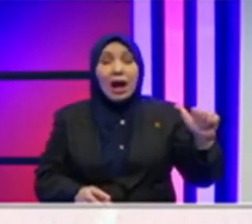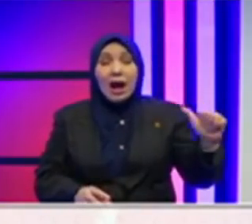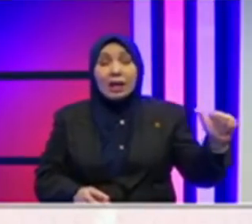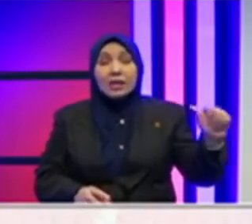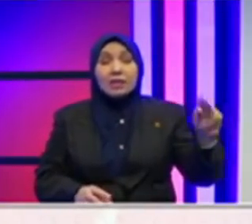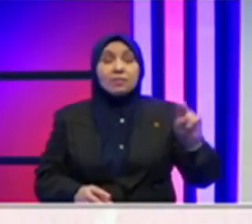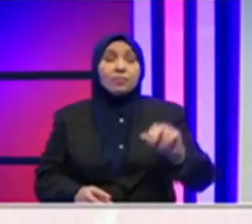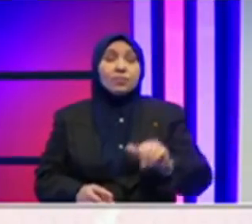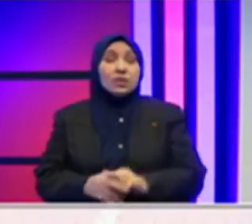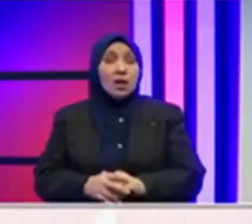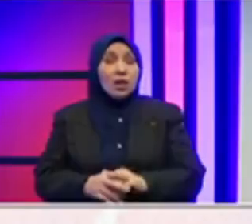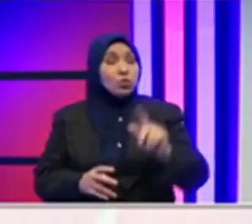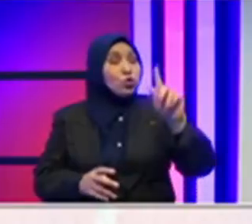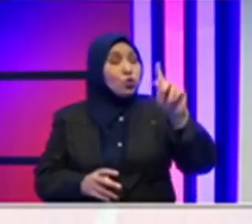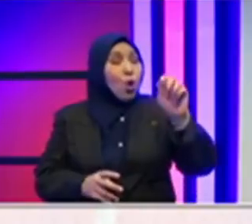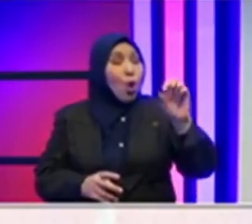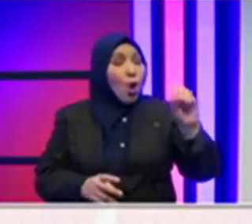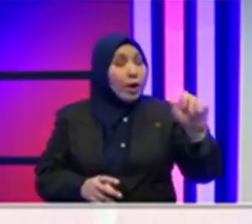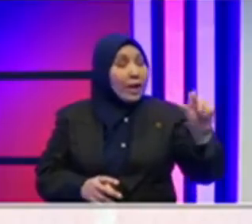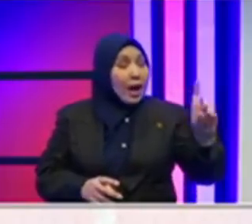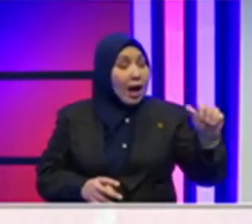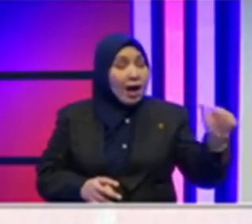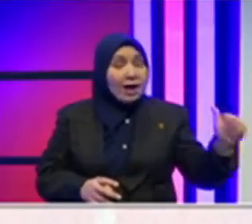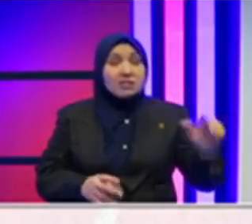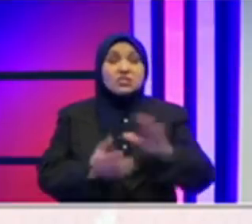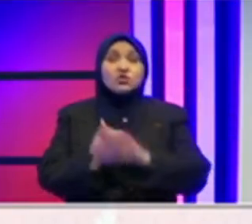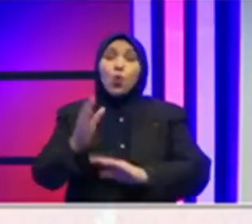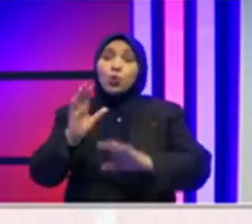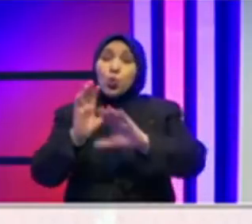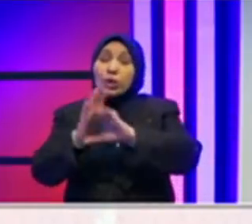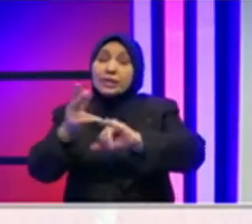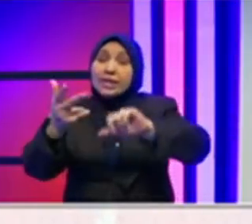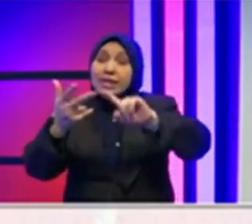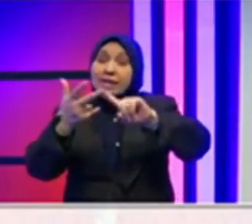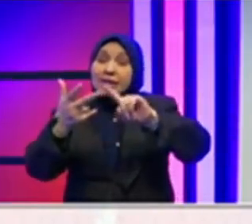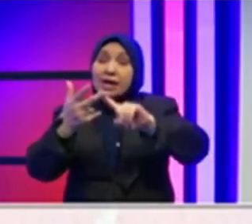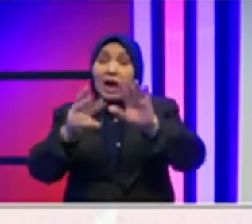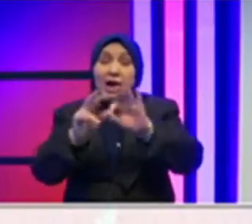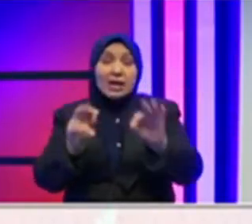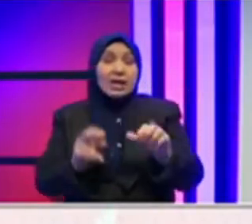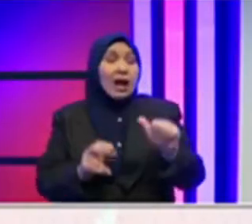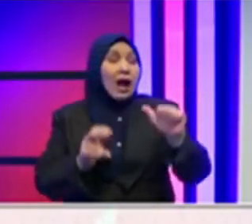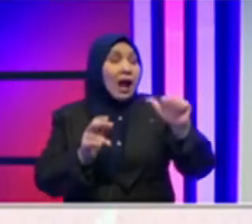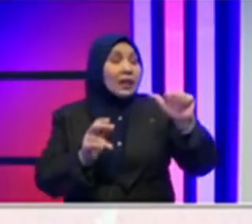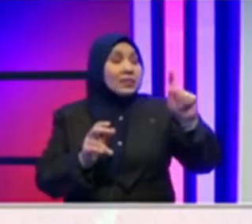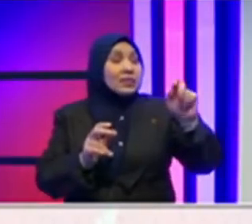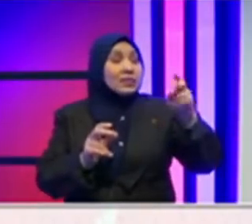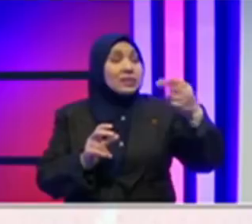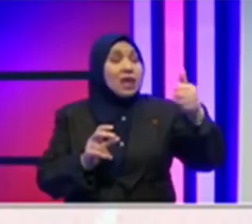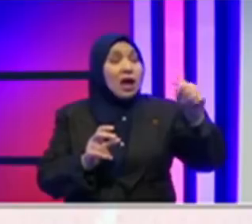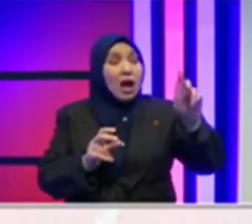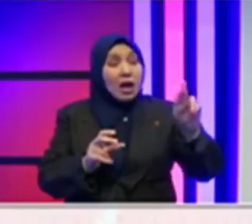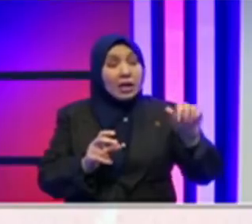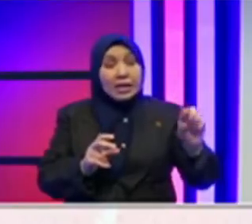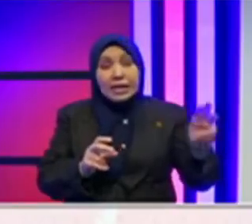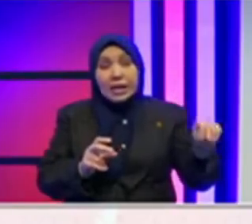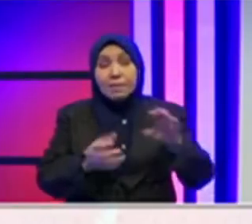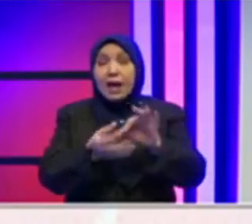taba'a. Kemudian contoh yang ketiga dalam surah At-Tahrim ayat